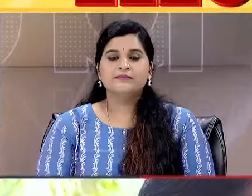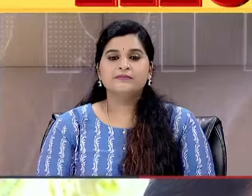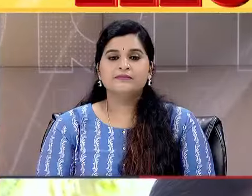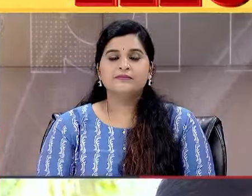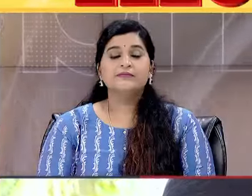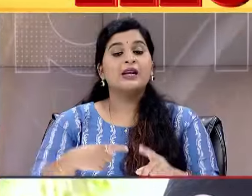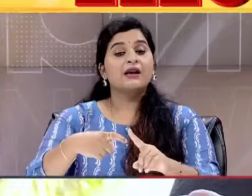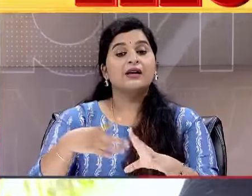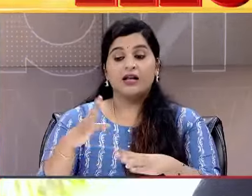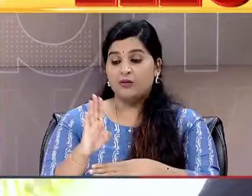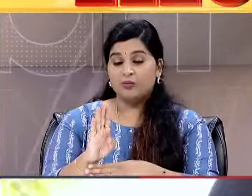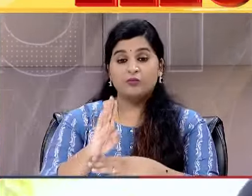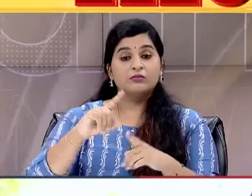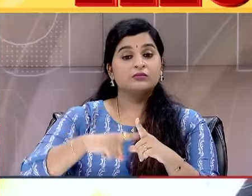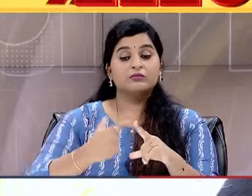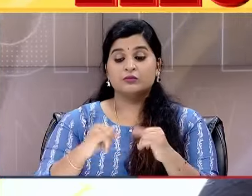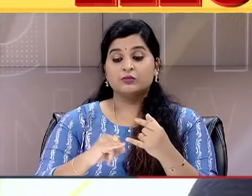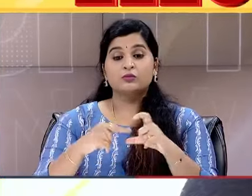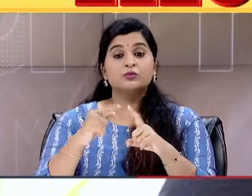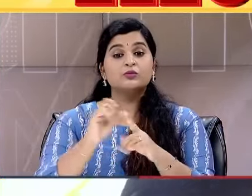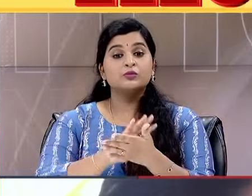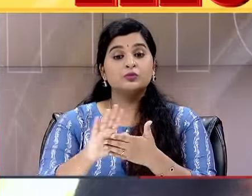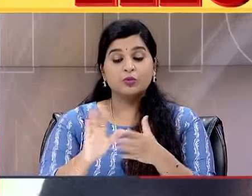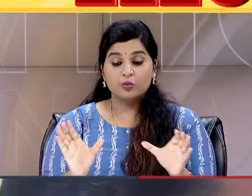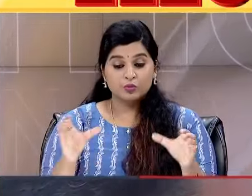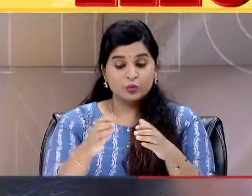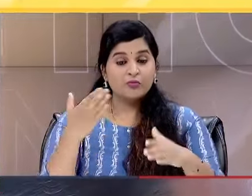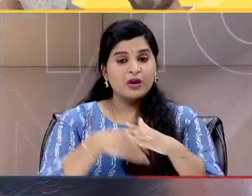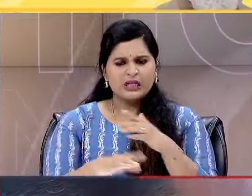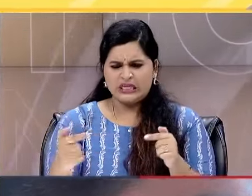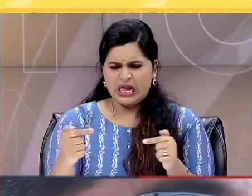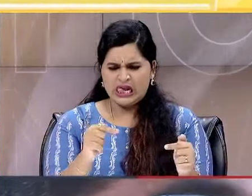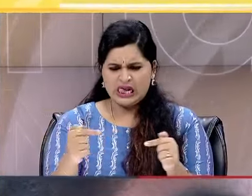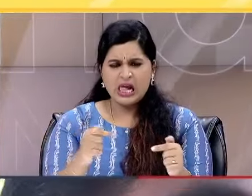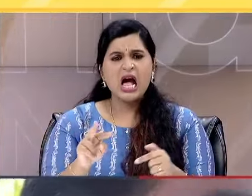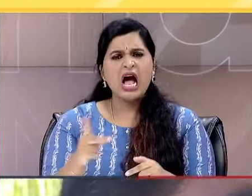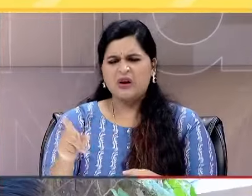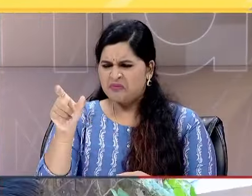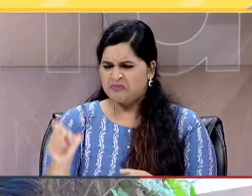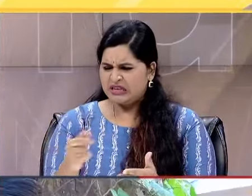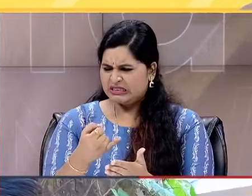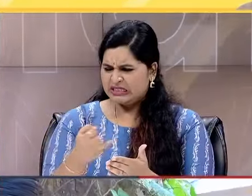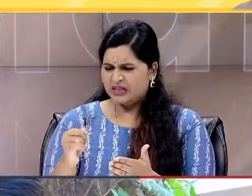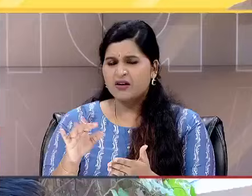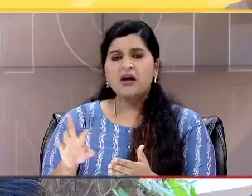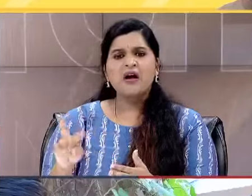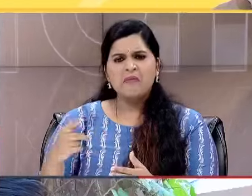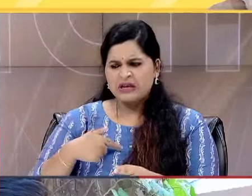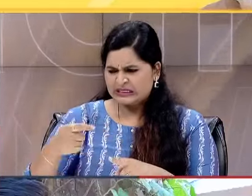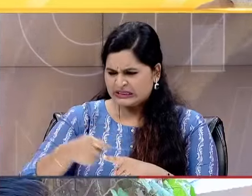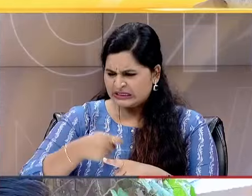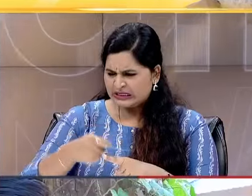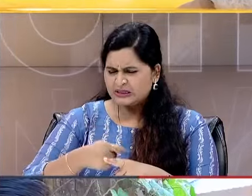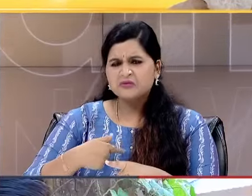കേരള കോൺഗ്രസ് ജോസഫ് ഗ്രൂപ്പിൽ പൊട്ടിത്തെറി. കോട്ടയം ജില്ലാ ചെയർമാൻ സജീവ് മഞ്ഞക്കടമ്പിൽ രാജിവെച്ചു. മോൻസ് ജോസഫ് എം എൽ എ തന്നെ അപമാനിക്കുന്നുവെന്നും പാർട്ടിയുമായുള്ള